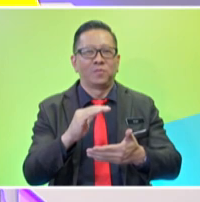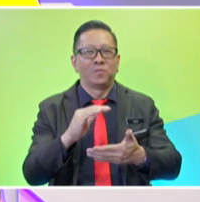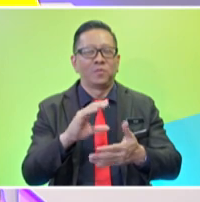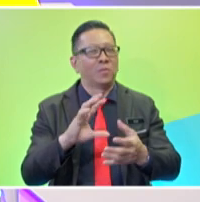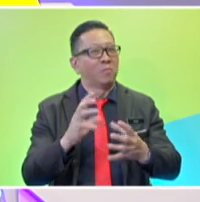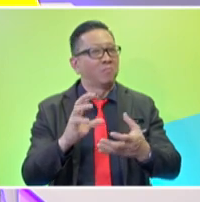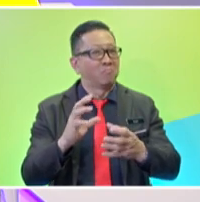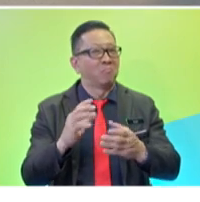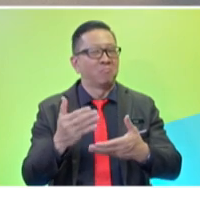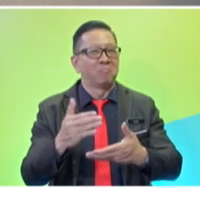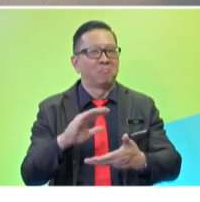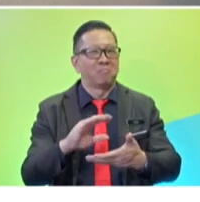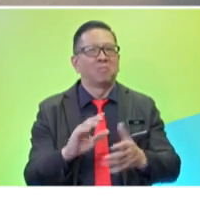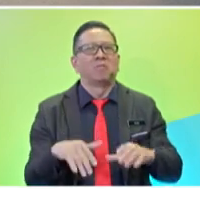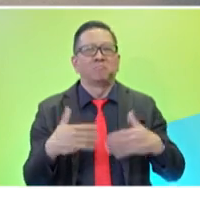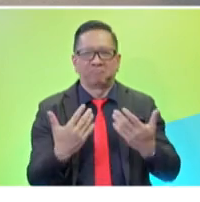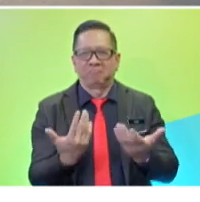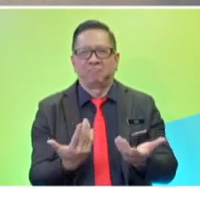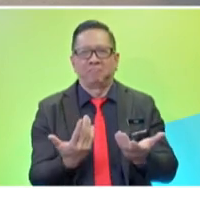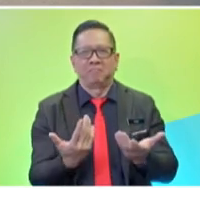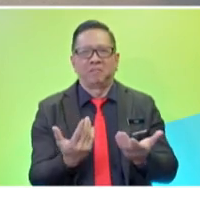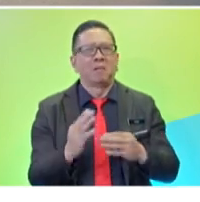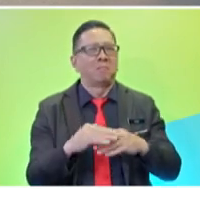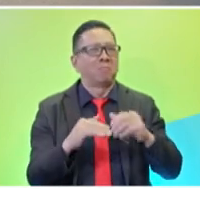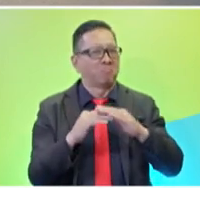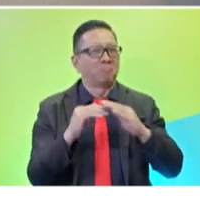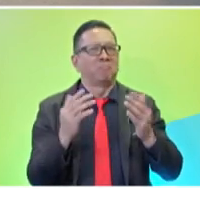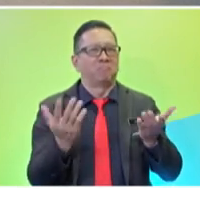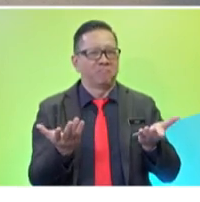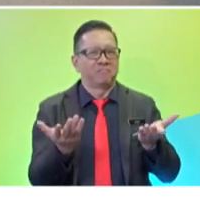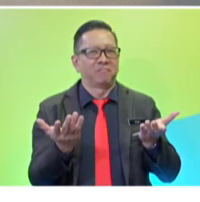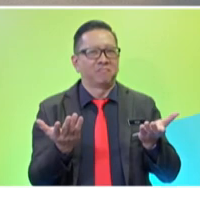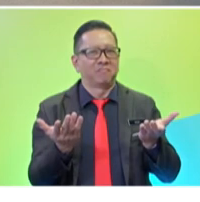itu Macam mana sebenarnya Nabi